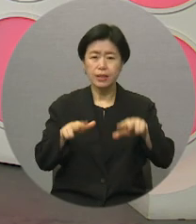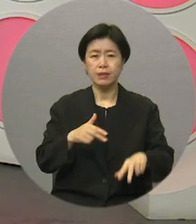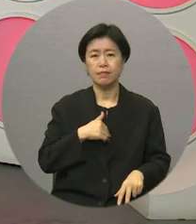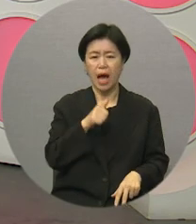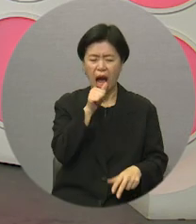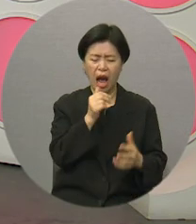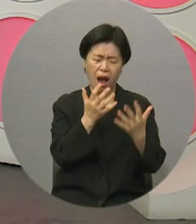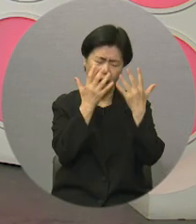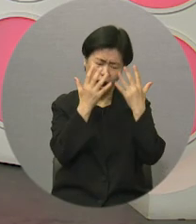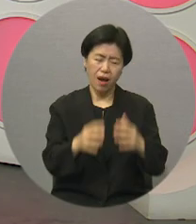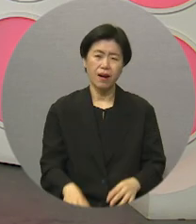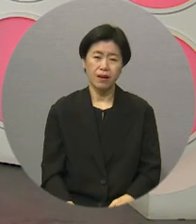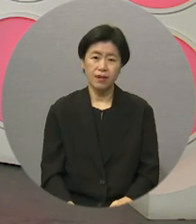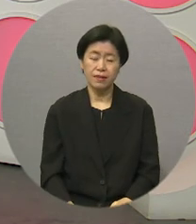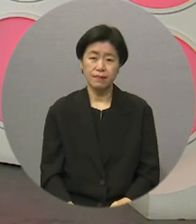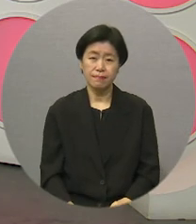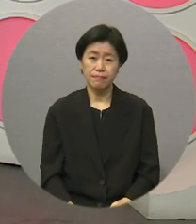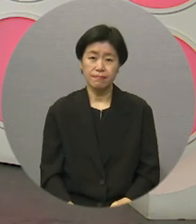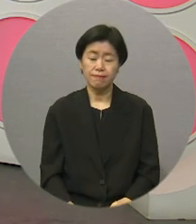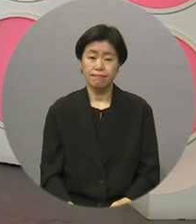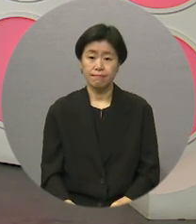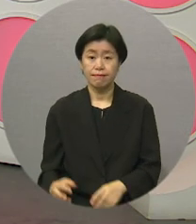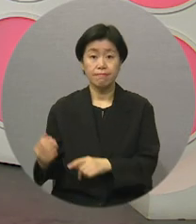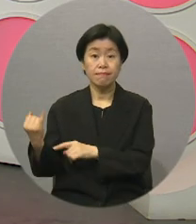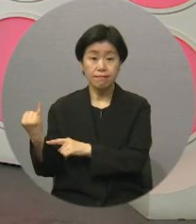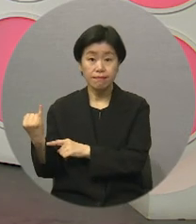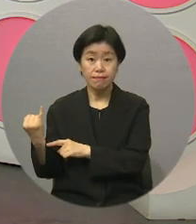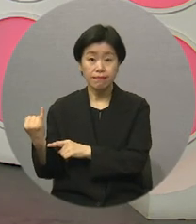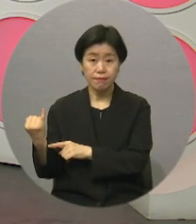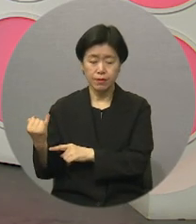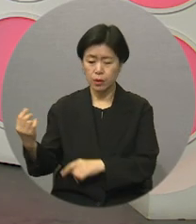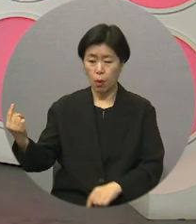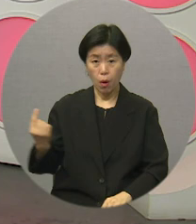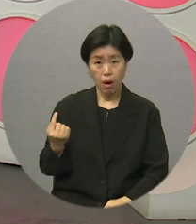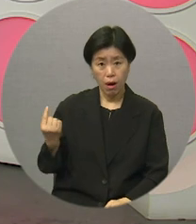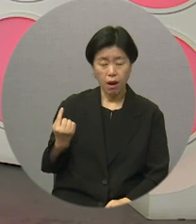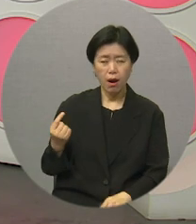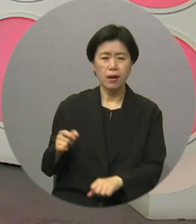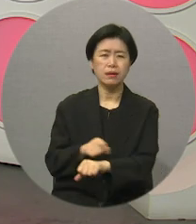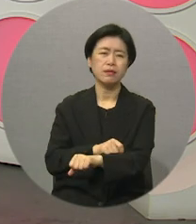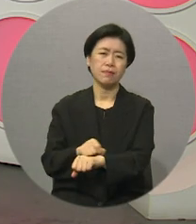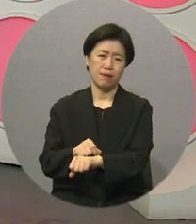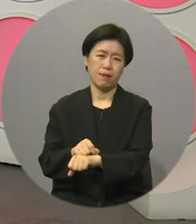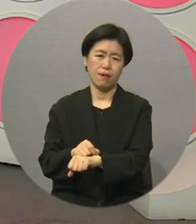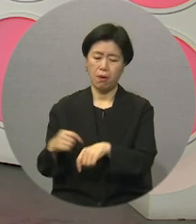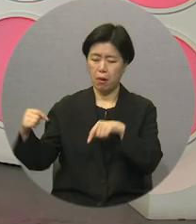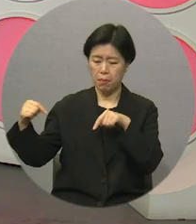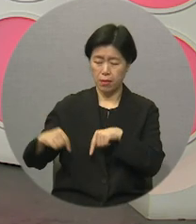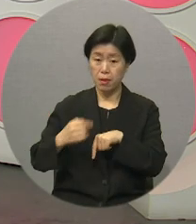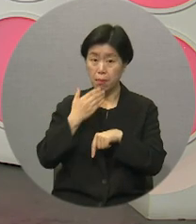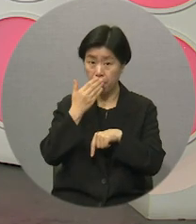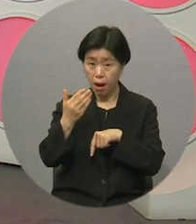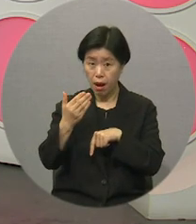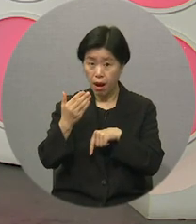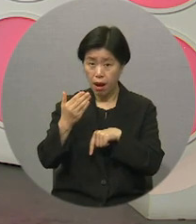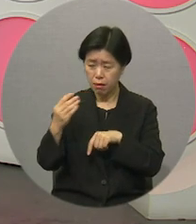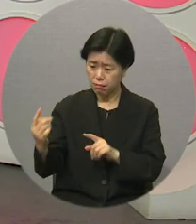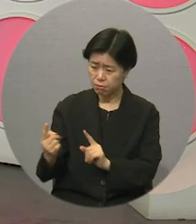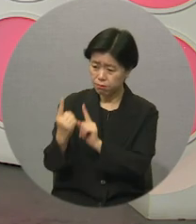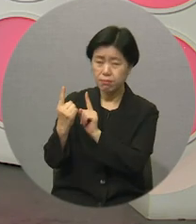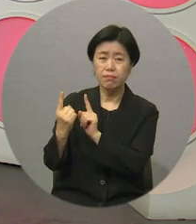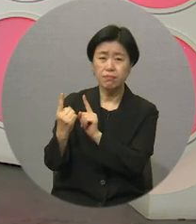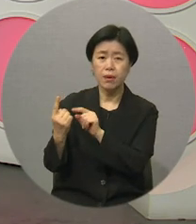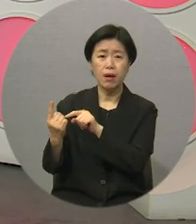어느 날 여동생의 불편한 몸을 배려해 특별 면회가 주어졌습니다. 여동생은 참았던 눈물을 쏟아내는